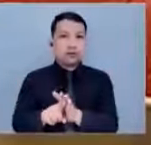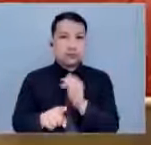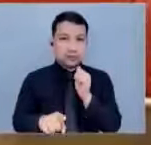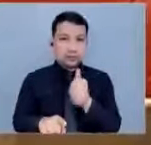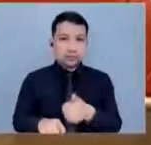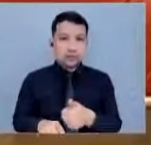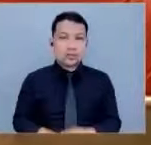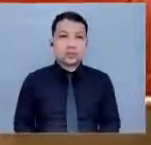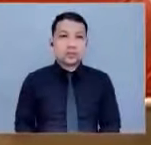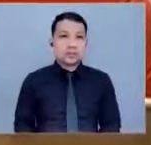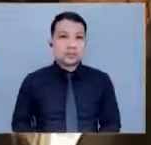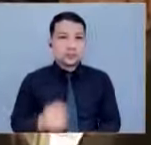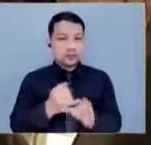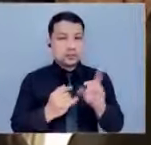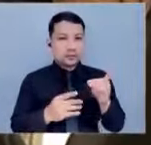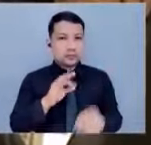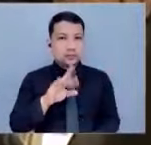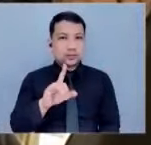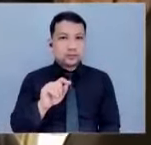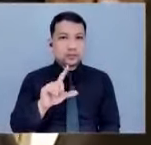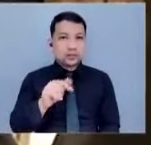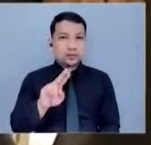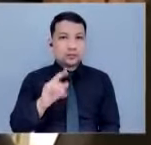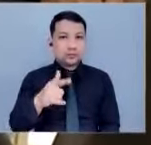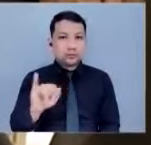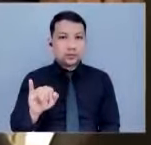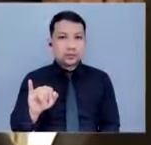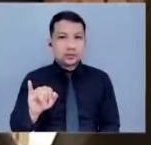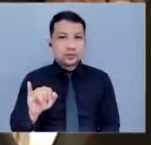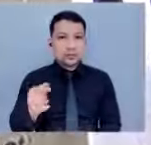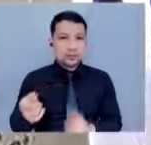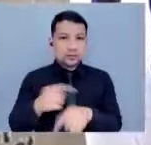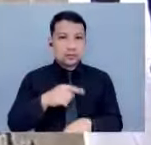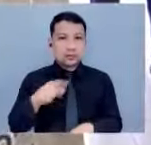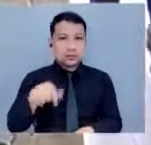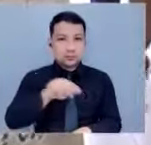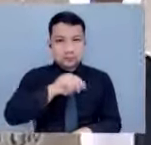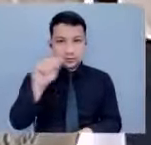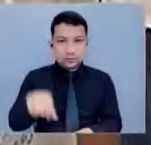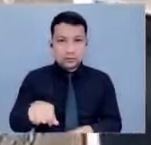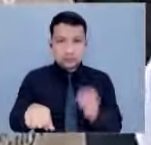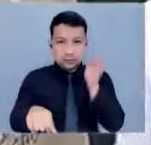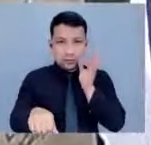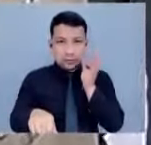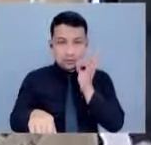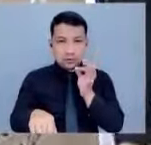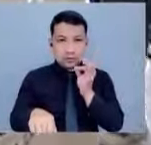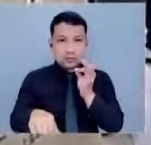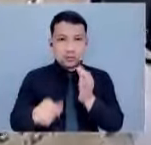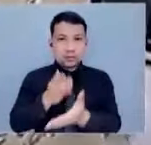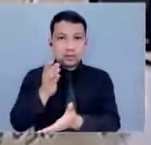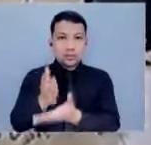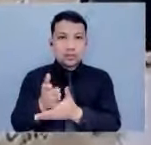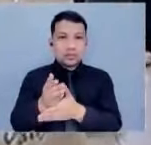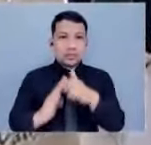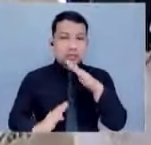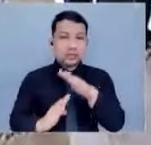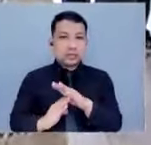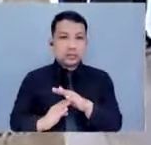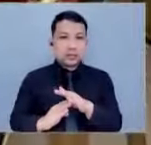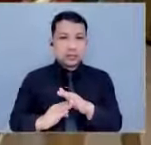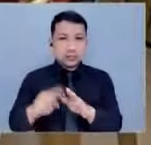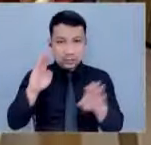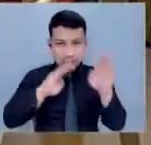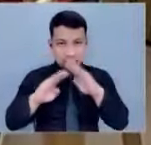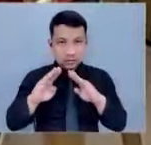jeepney operator na si Felipe Tagalugit, bumiyahin ng malayo mula Alabang hanggang Fairview para makaabot sa deadline. Nagka-problema raw ang kanyang